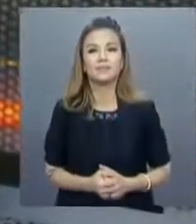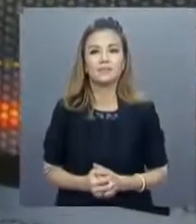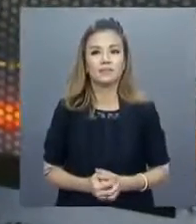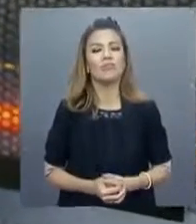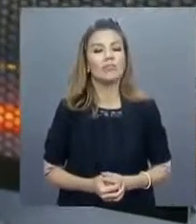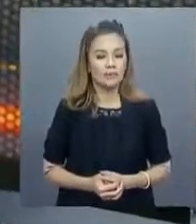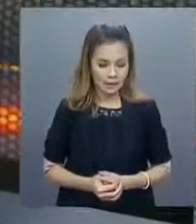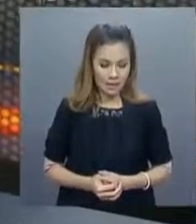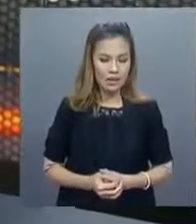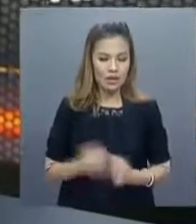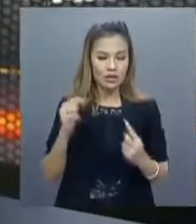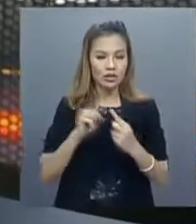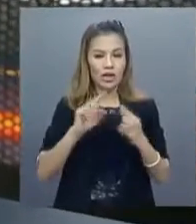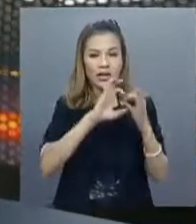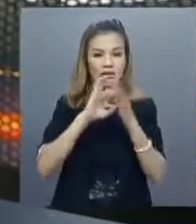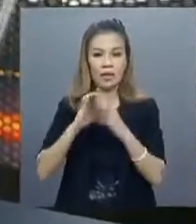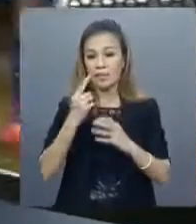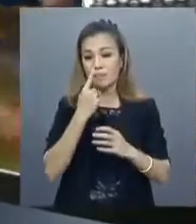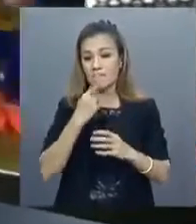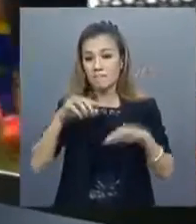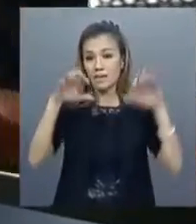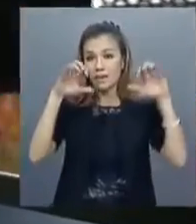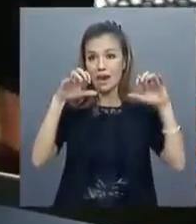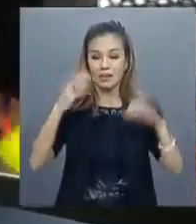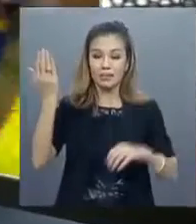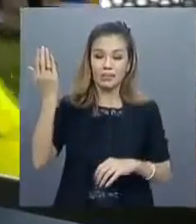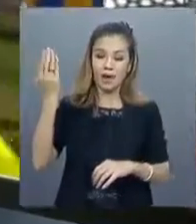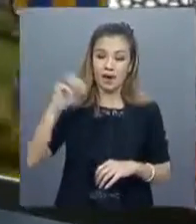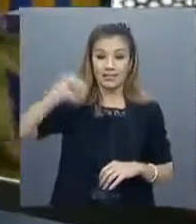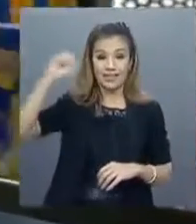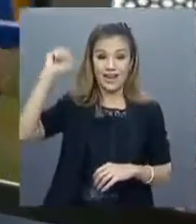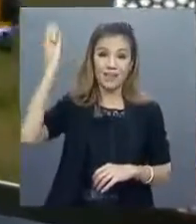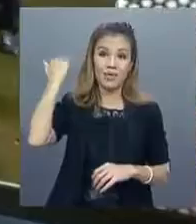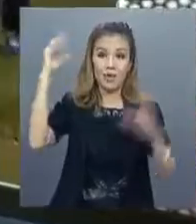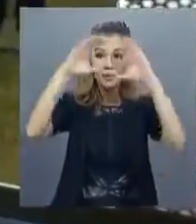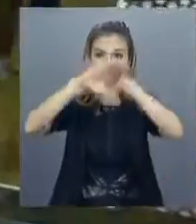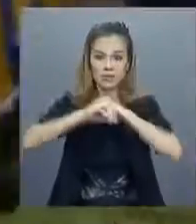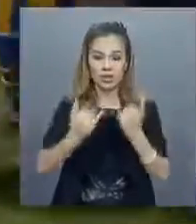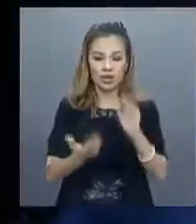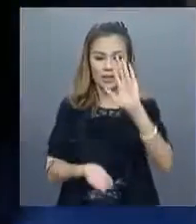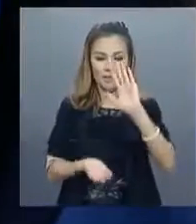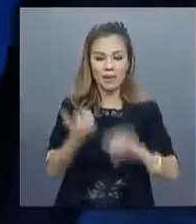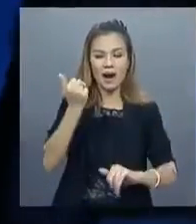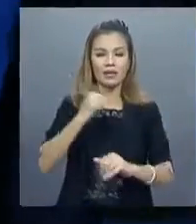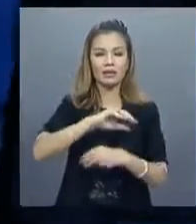แมนเชสเตอร์ยูไนเต็ดนะครับชนะชิลส์บิรีทาวน์ในการแข่งขัน FA ครับเมื่อคืนที่ผ่านมานะครับตอนนี้ผ่านเข้าสู่รอบที่6ได้สำเร็จแล้วครับ